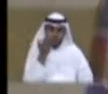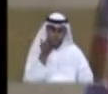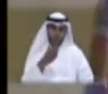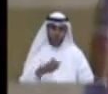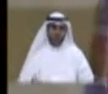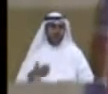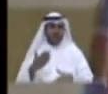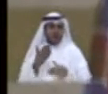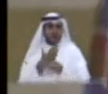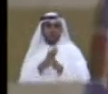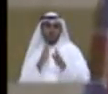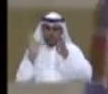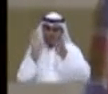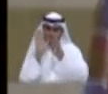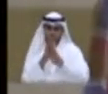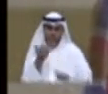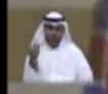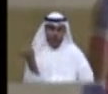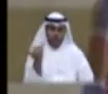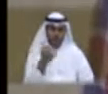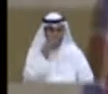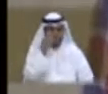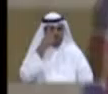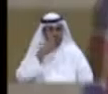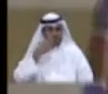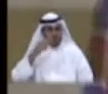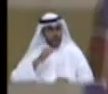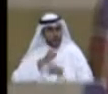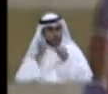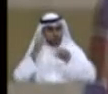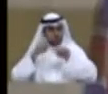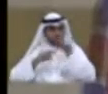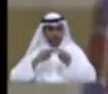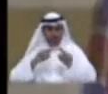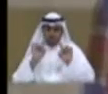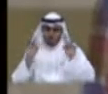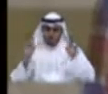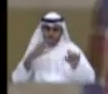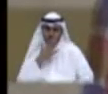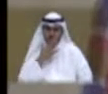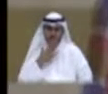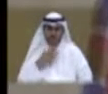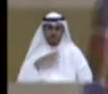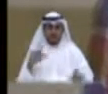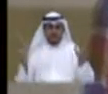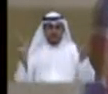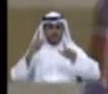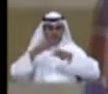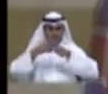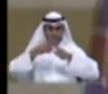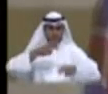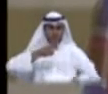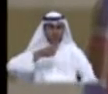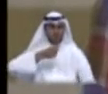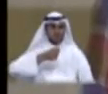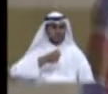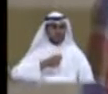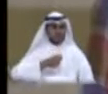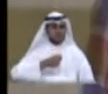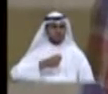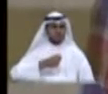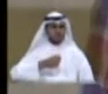التضامن العربي ومكافحة الإرهاب بكل أشكاله المختلفة. هند البدراوي، تلفزيون دولة